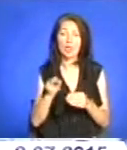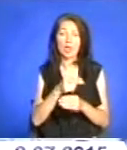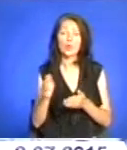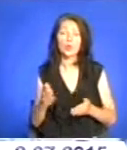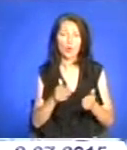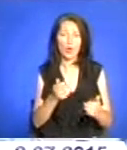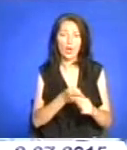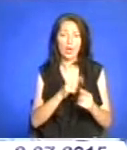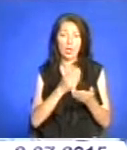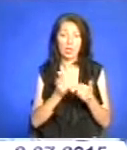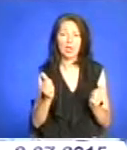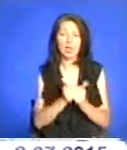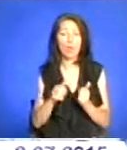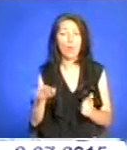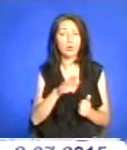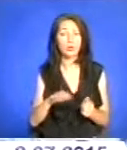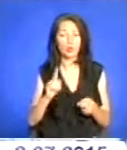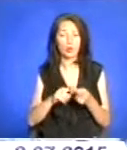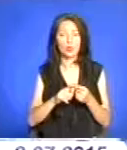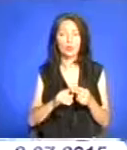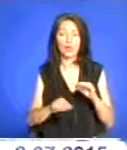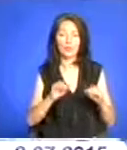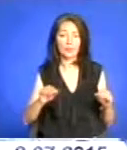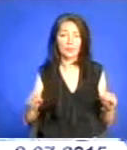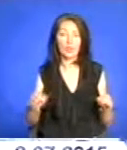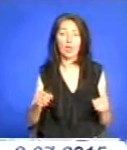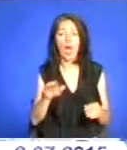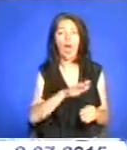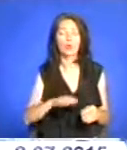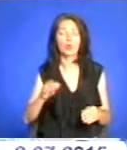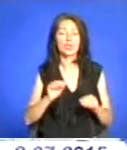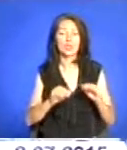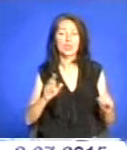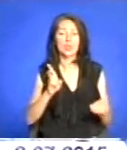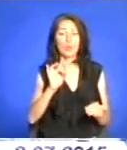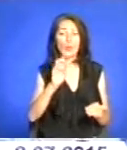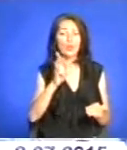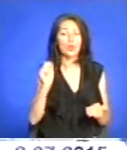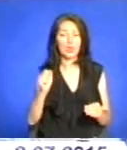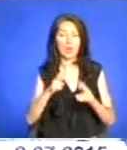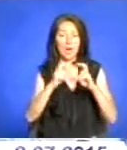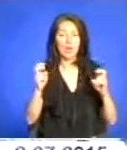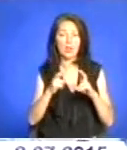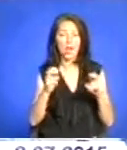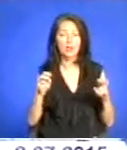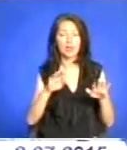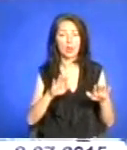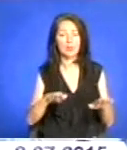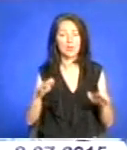це повністю благоустрій площі, викладення бруківки, встановлення лавочок,